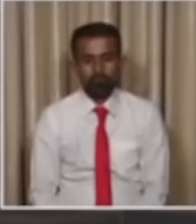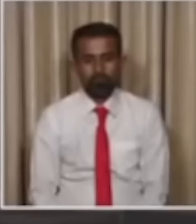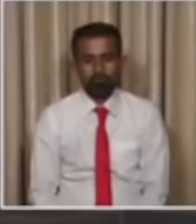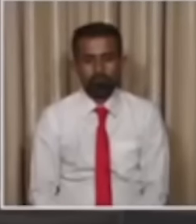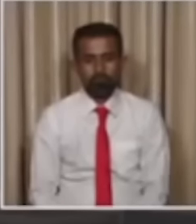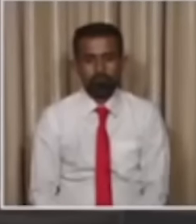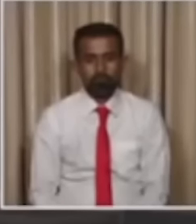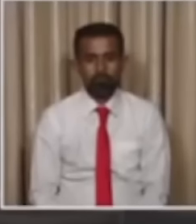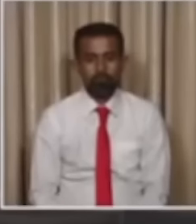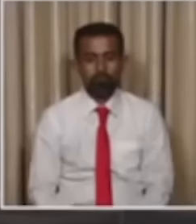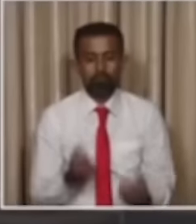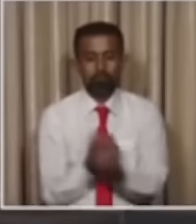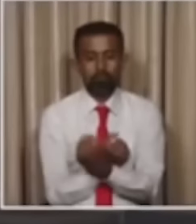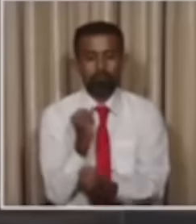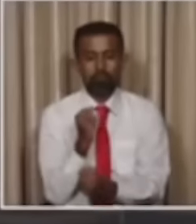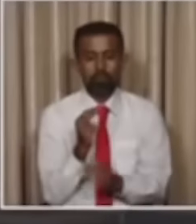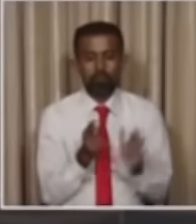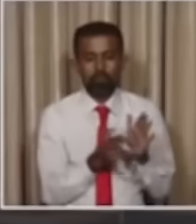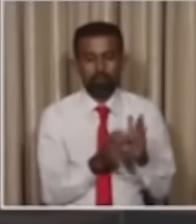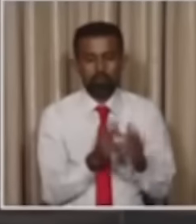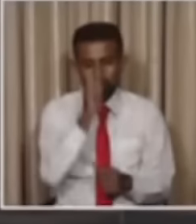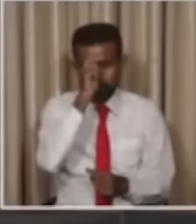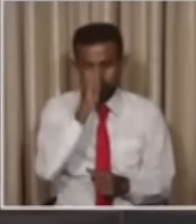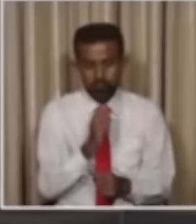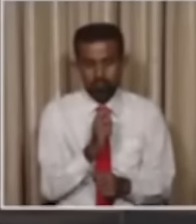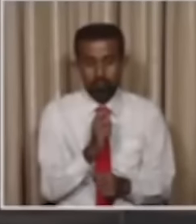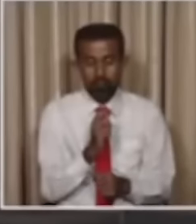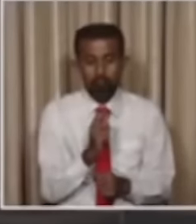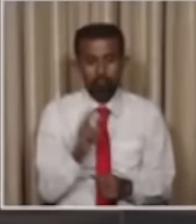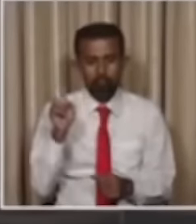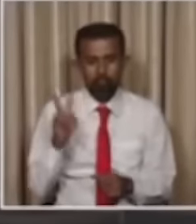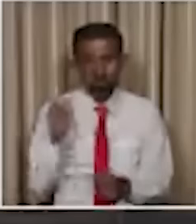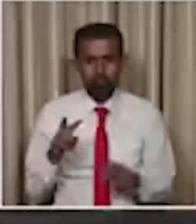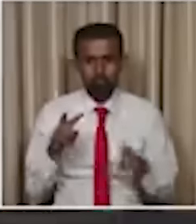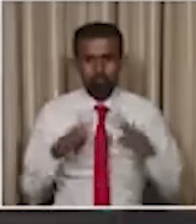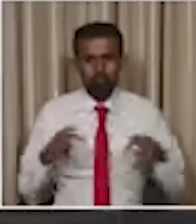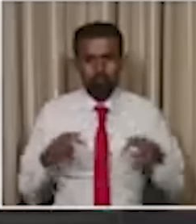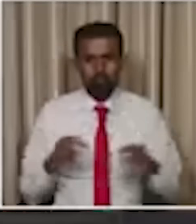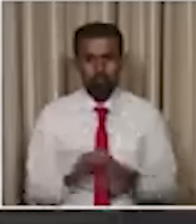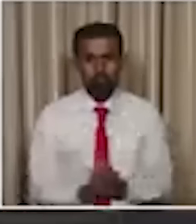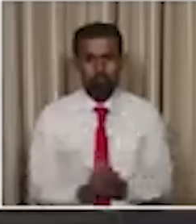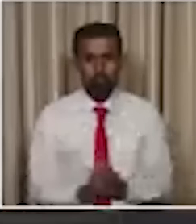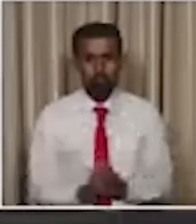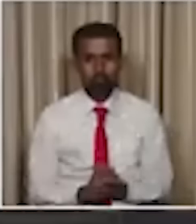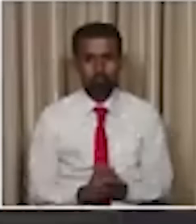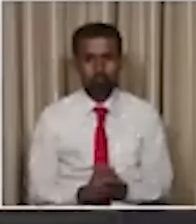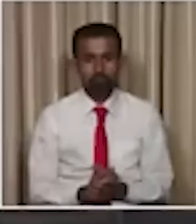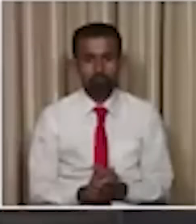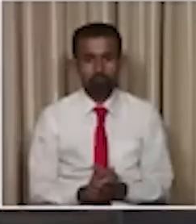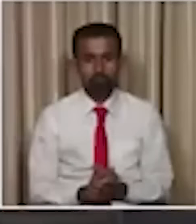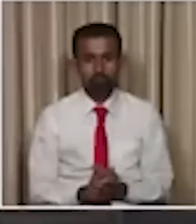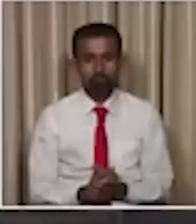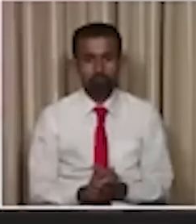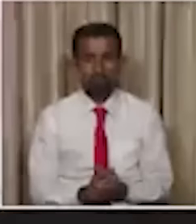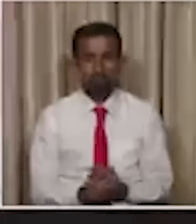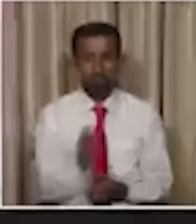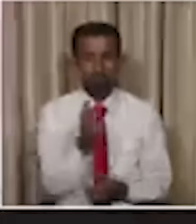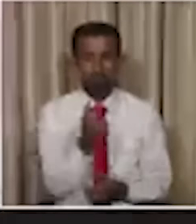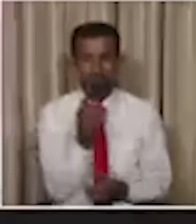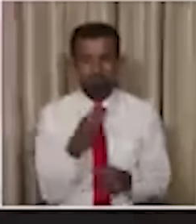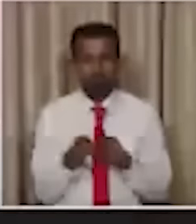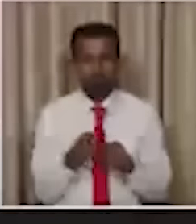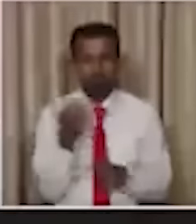ජේෂ්ඨ නියෝජ්‍ය පොලිස්පති නිලන්ත ජයවිදුර මහතා සම්බන්ධව ගෙන ඇති විනය ක්‍රියාමාර්ග එමෙතුමා තේ අර ඔබතුමා කිව් විදිහට